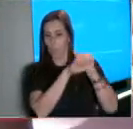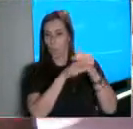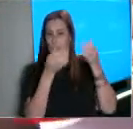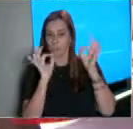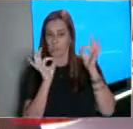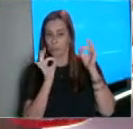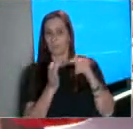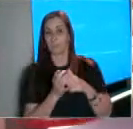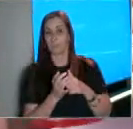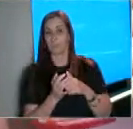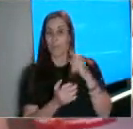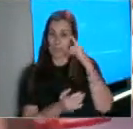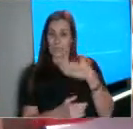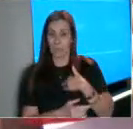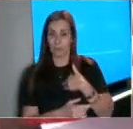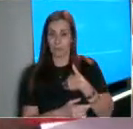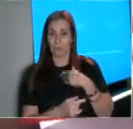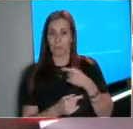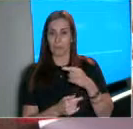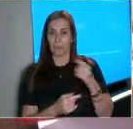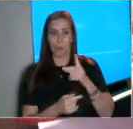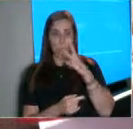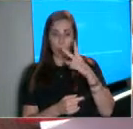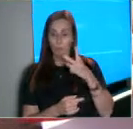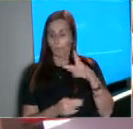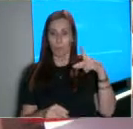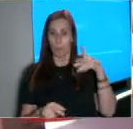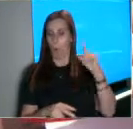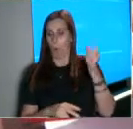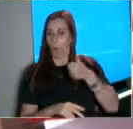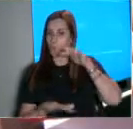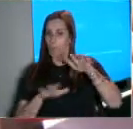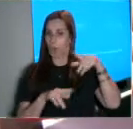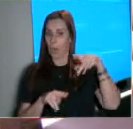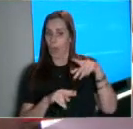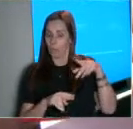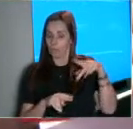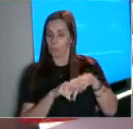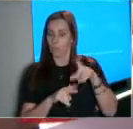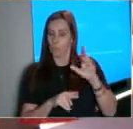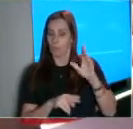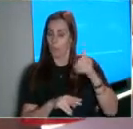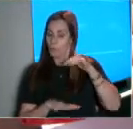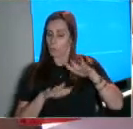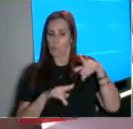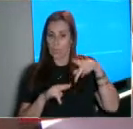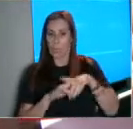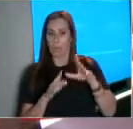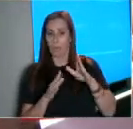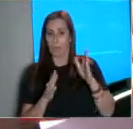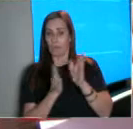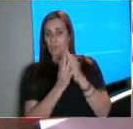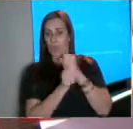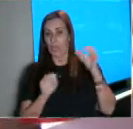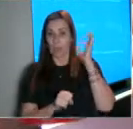למרות שבאופן אישי, במקרים דומים לא ראינו כזאת התערבות של ראש הממשלה וזה. אני חושב שהייתה פה התערבות ישירה של ראש הממשלה לבקשת